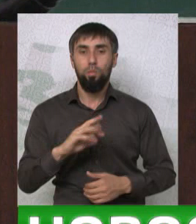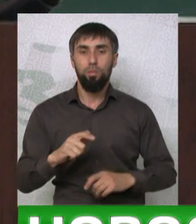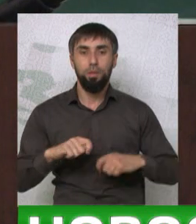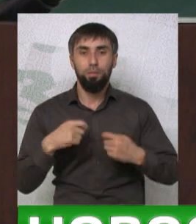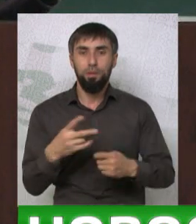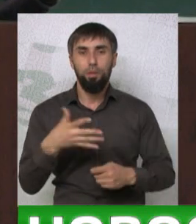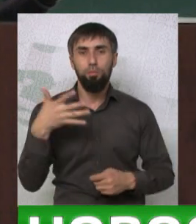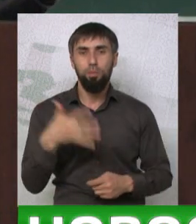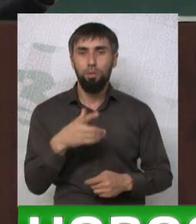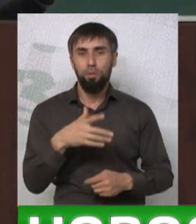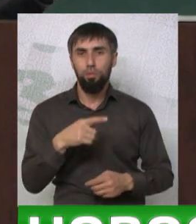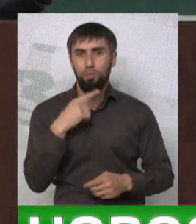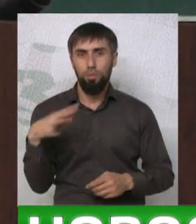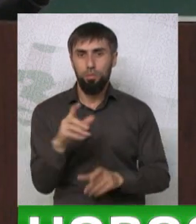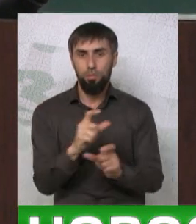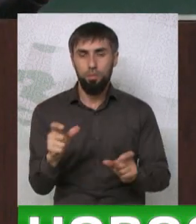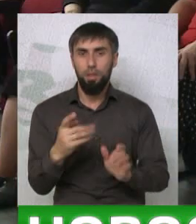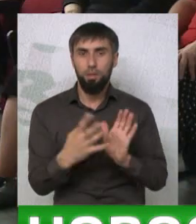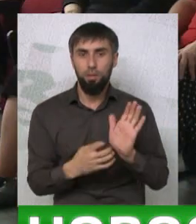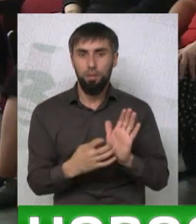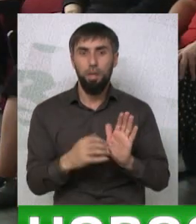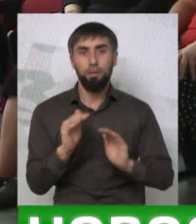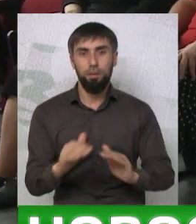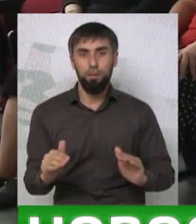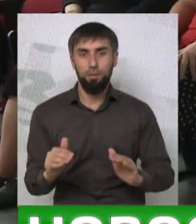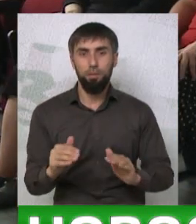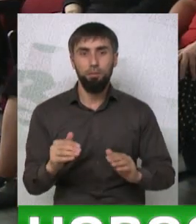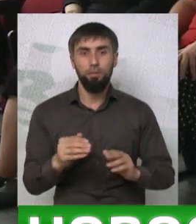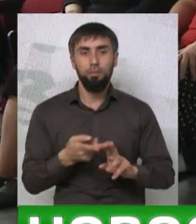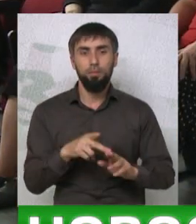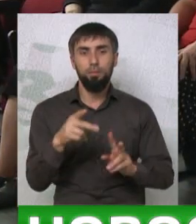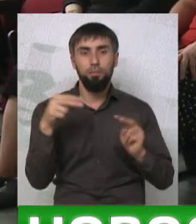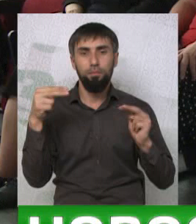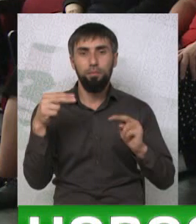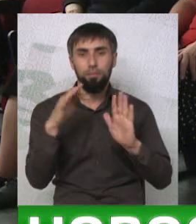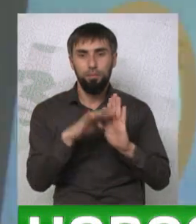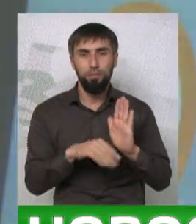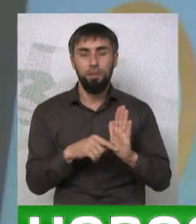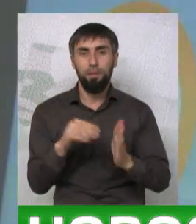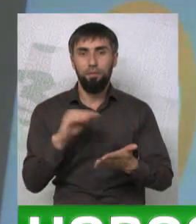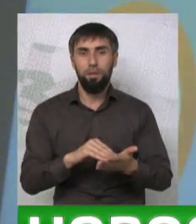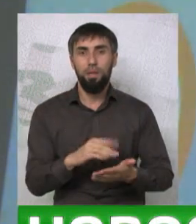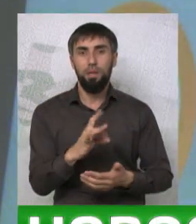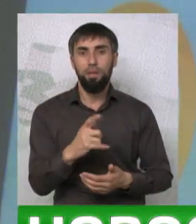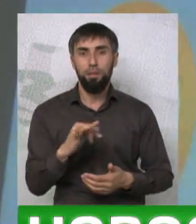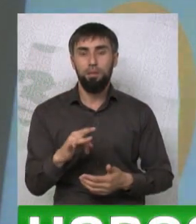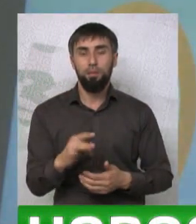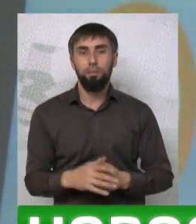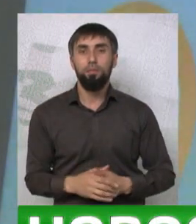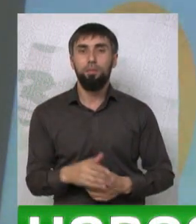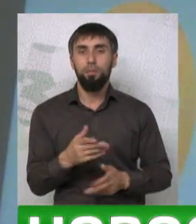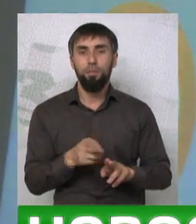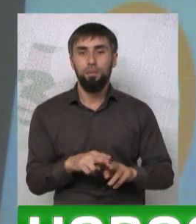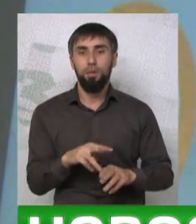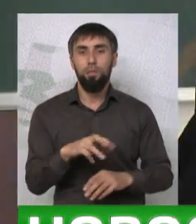более 5000 россиян, из которых 900 – дети. Сведений о донорах костного мозга, занесенных в федеральный регистр, мало, отмечает